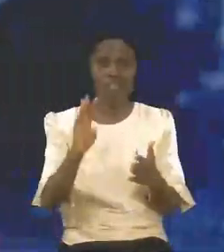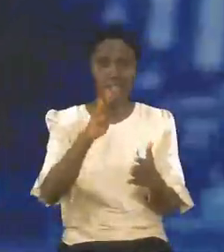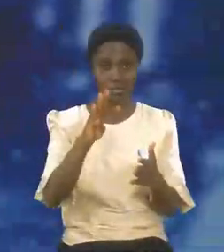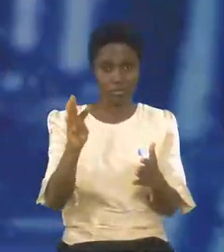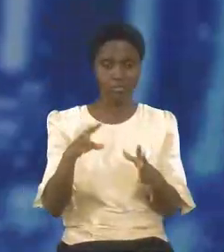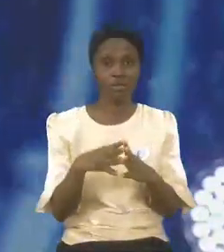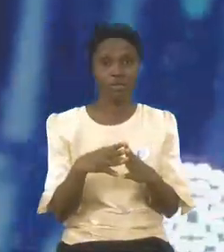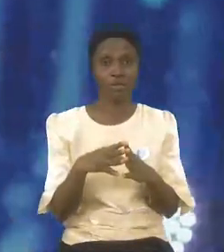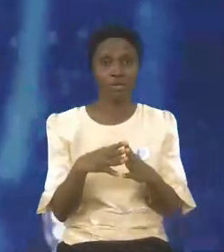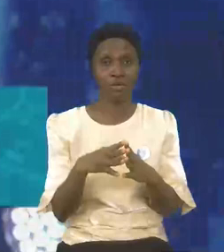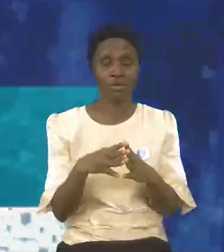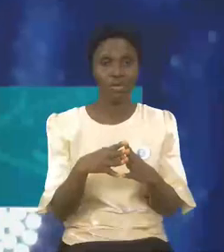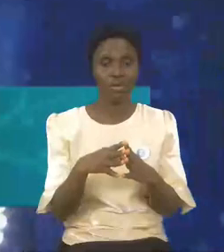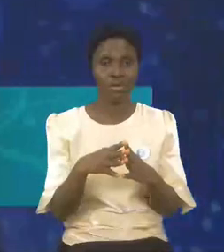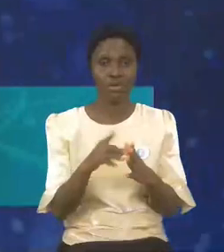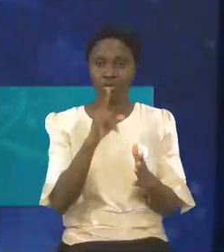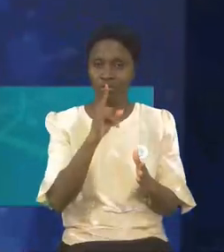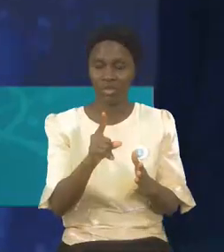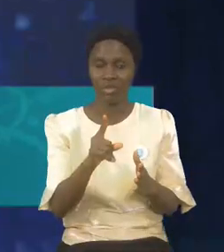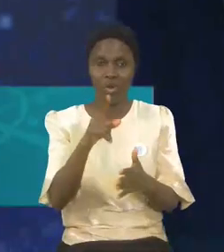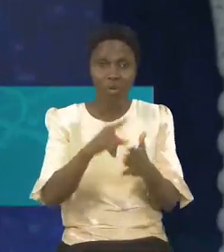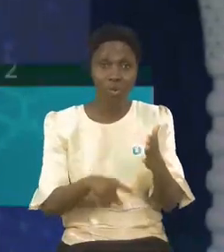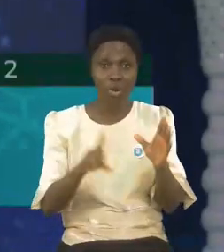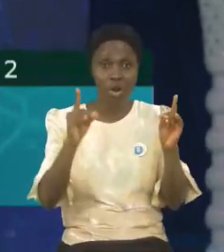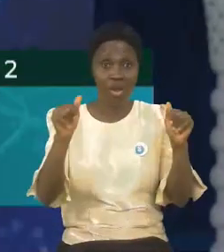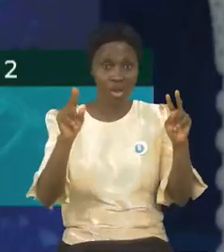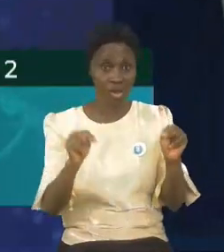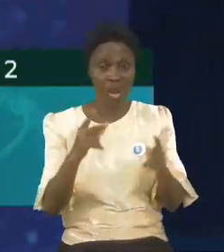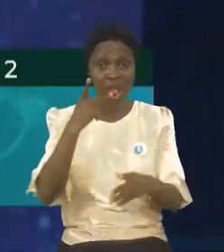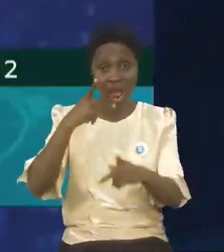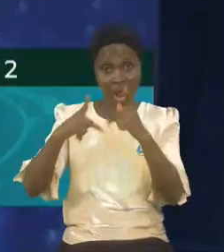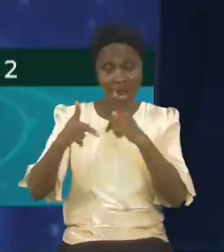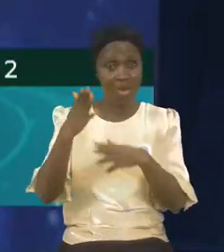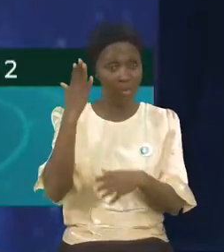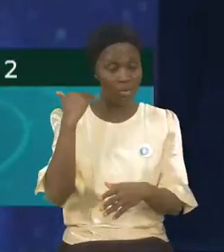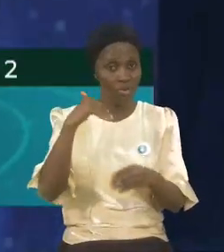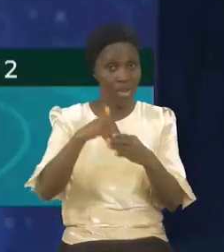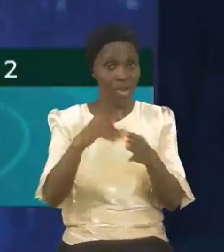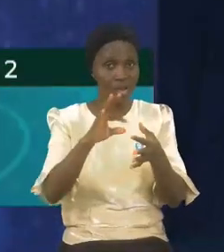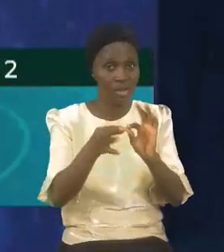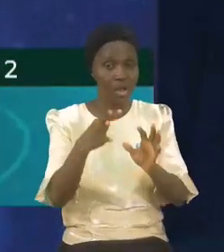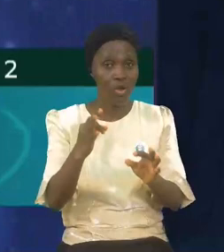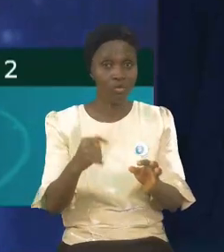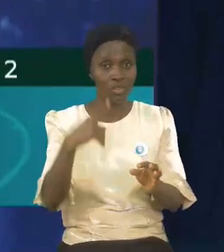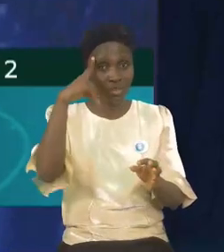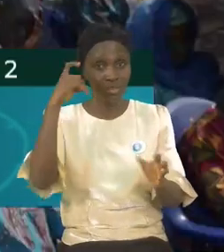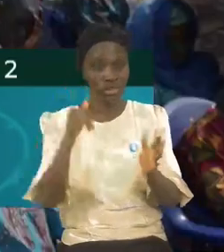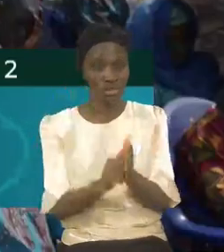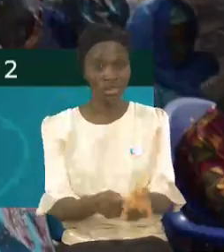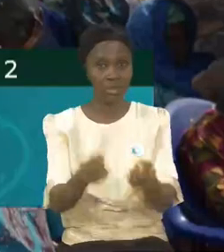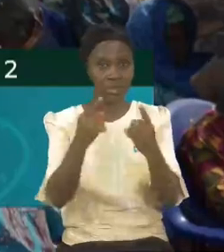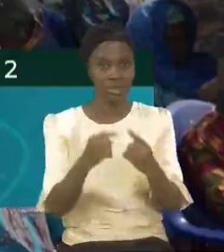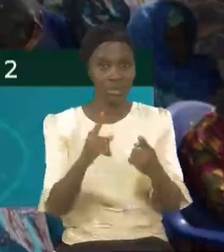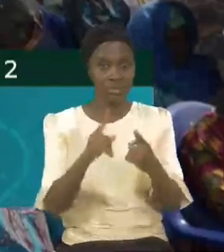chapitre 2, 44, exactement ce que Daniel avait prophétisé et dans l'interprétation du